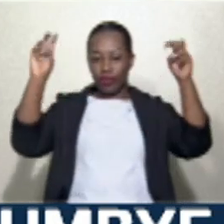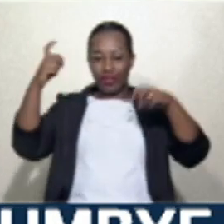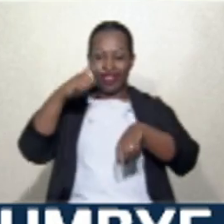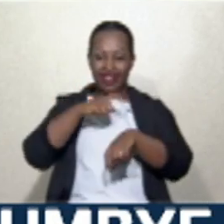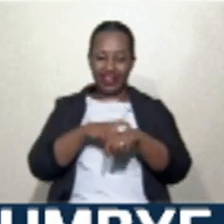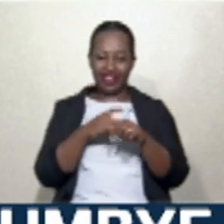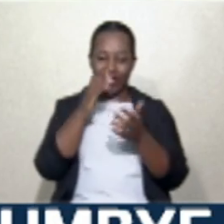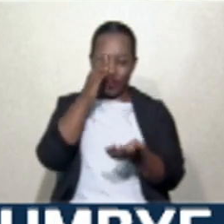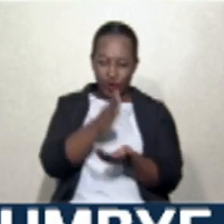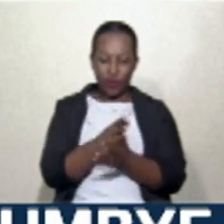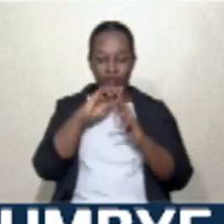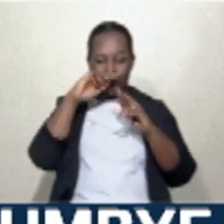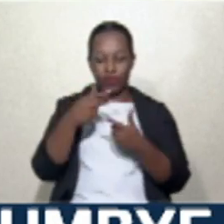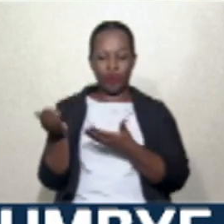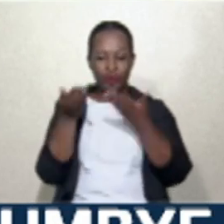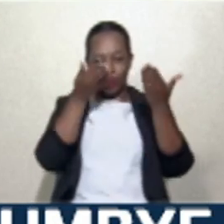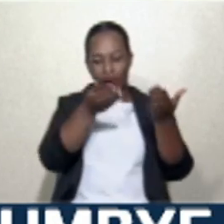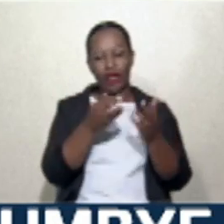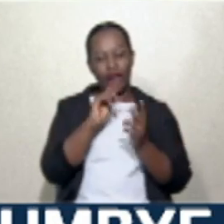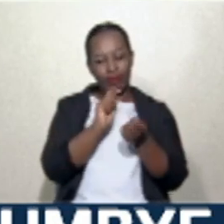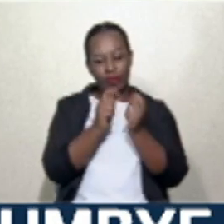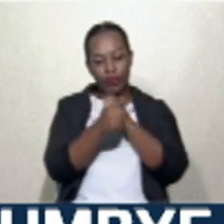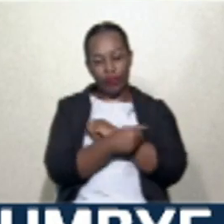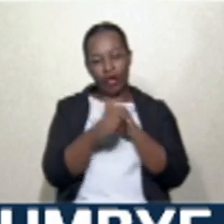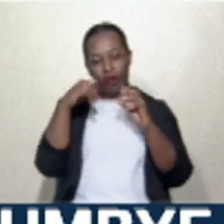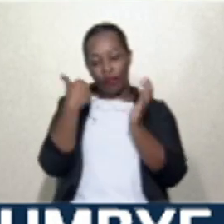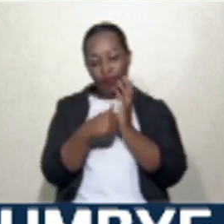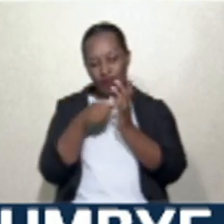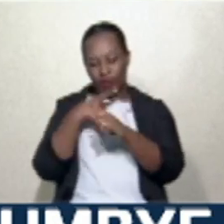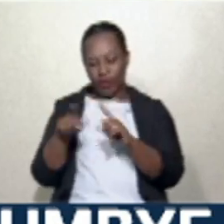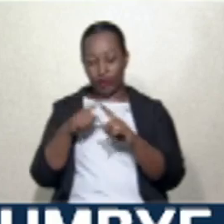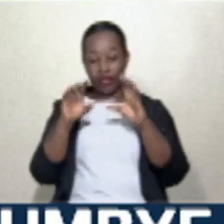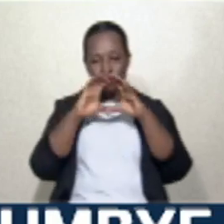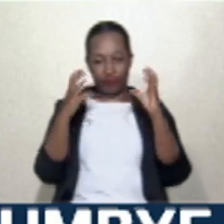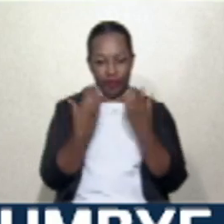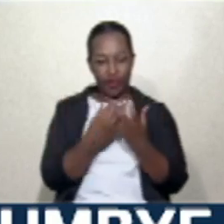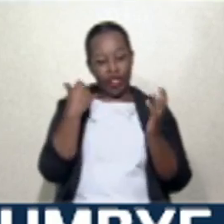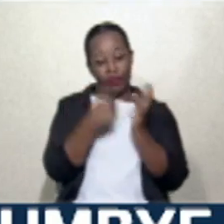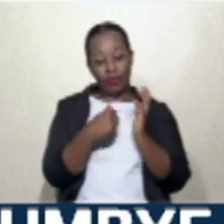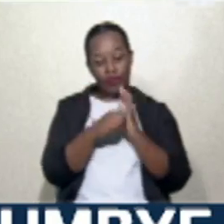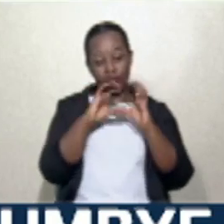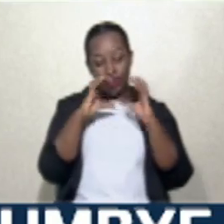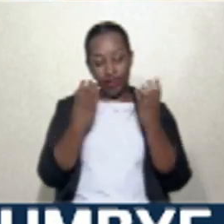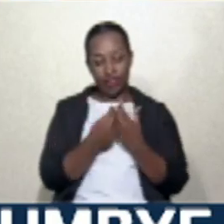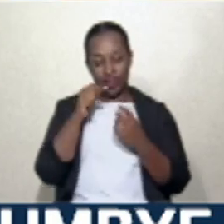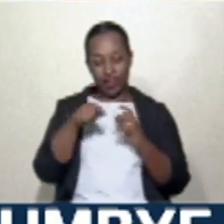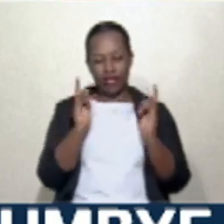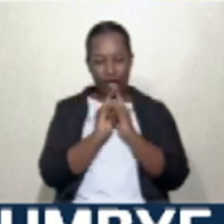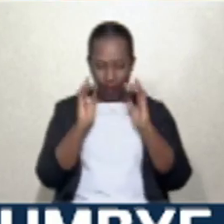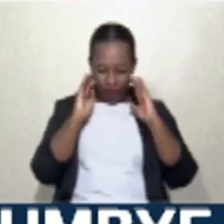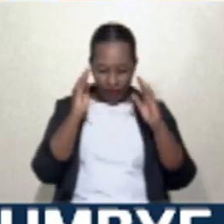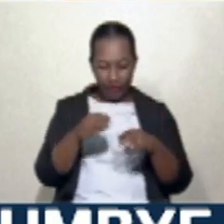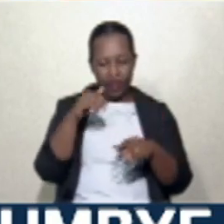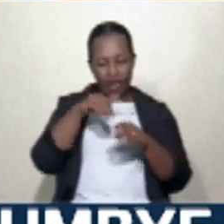nyacyo, ibisubizo biza n'impinduka ku rusobe rw'ibibazo byugarije isi. Mu bibazo byugarije isi iyi nama yibandaho harimo ikibazo